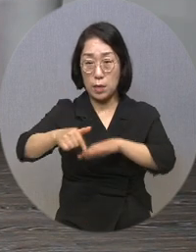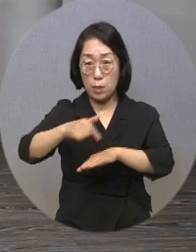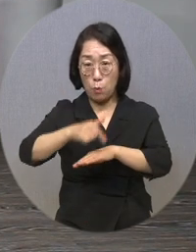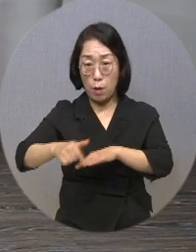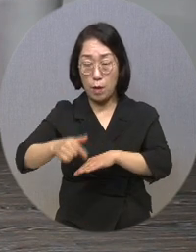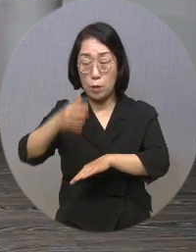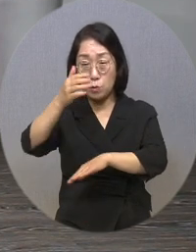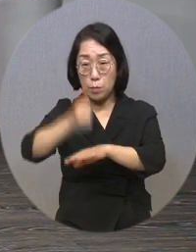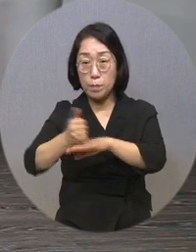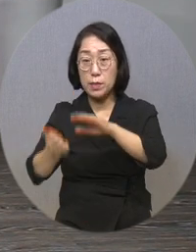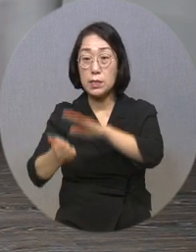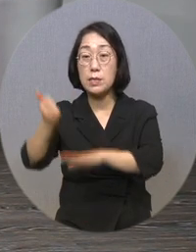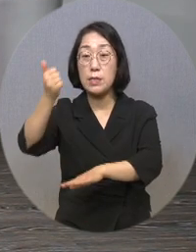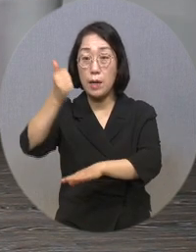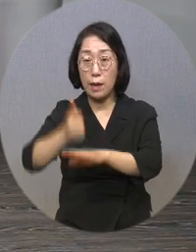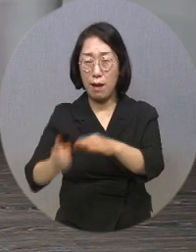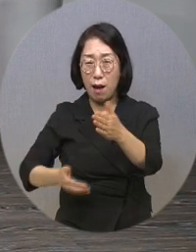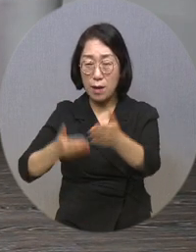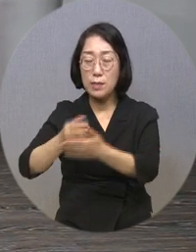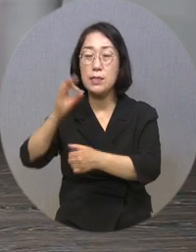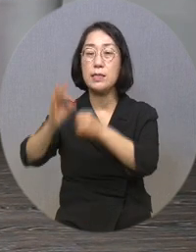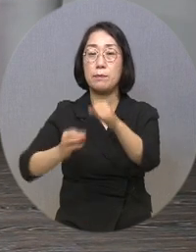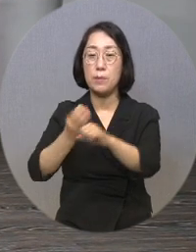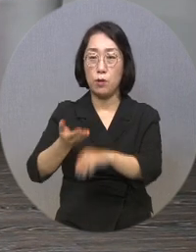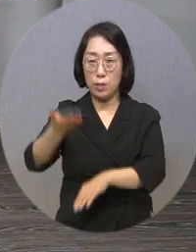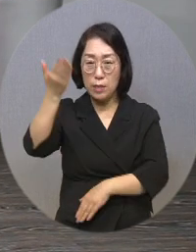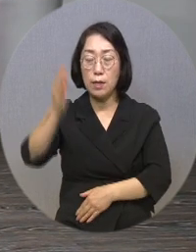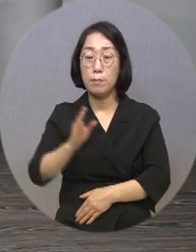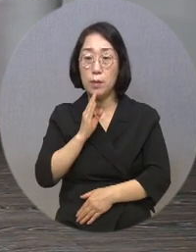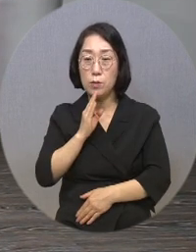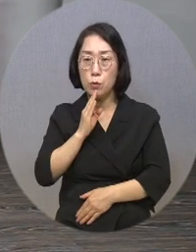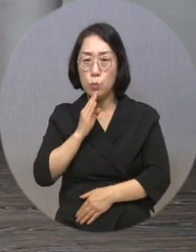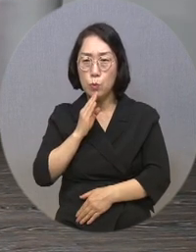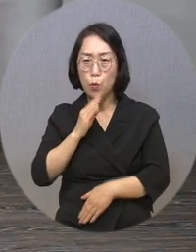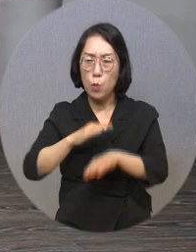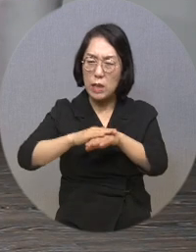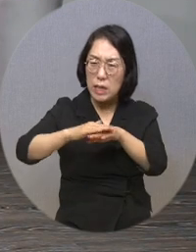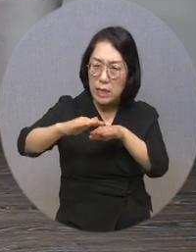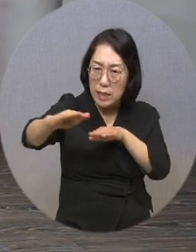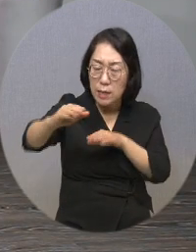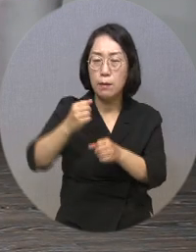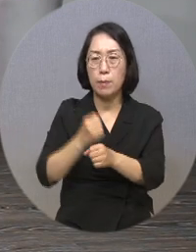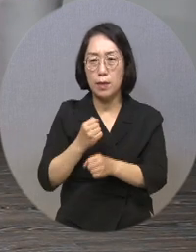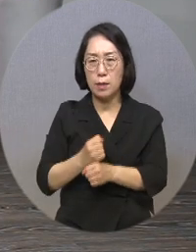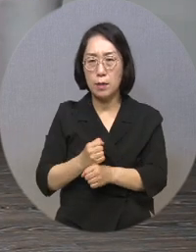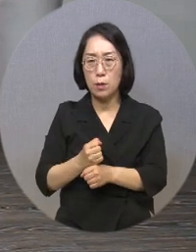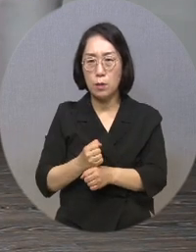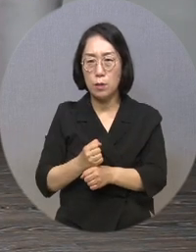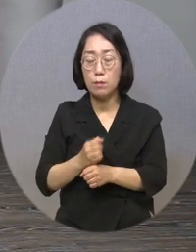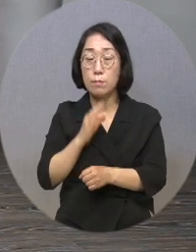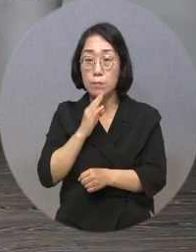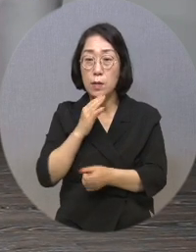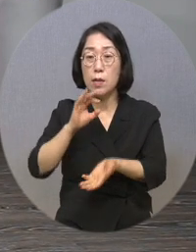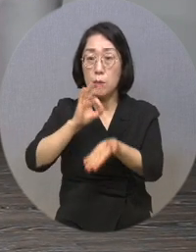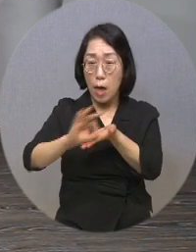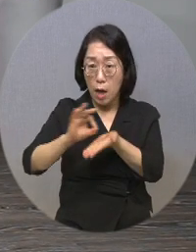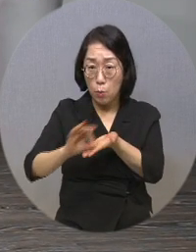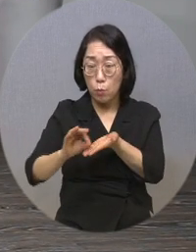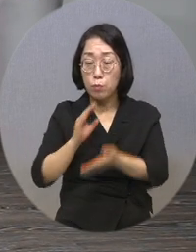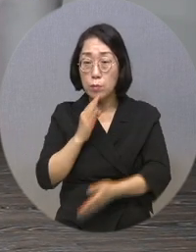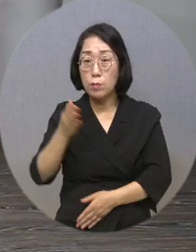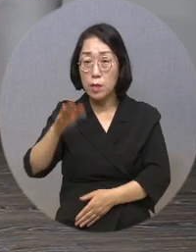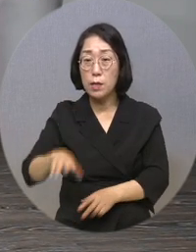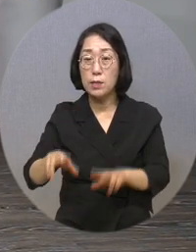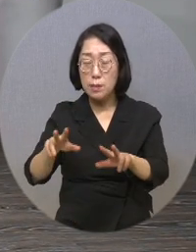최소 10년 이상이 걸립니다. 그렇죠. 철길을 만드는 것도 당연히 만들어야겠죠. 투자해서. 하지만 지금 당장이